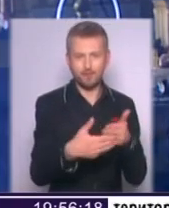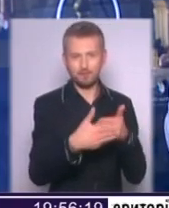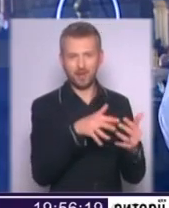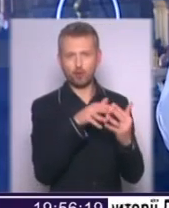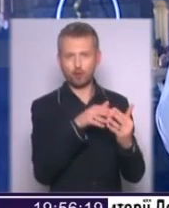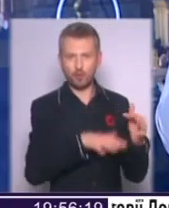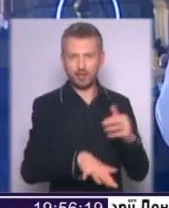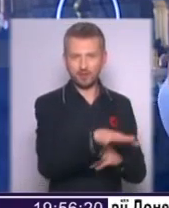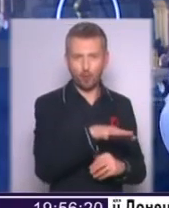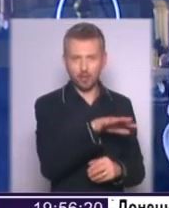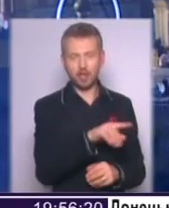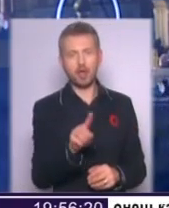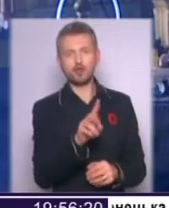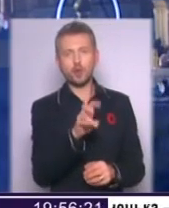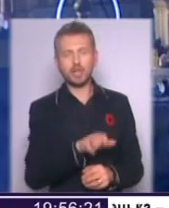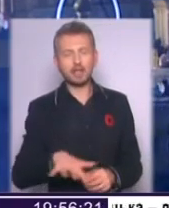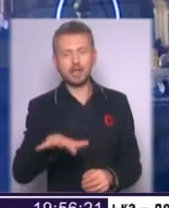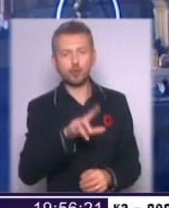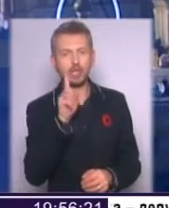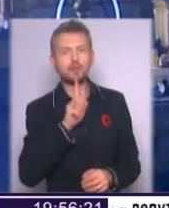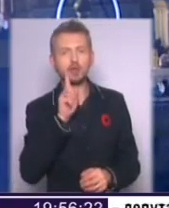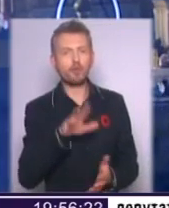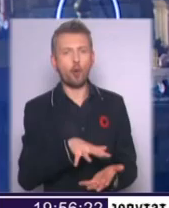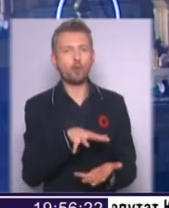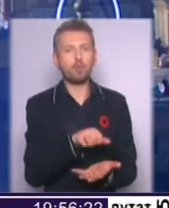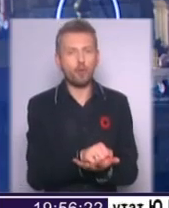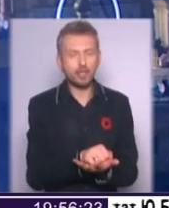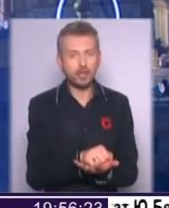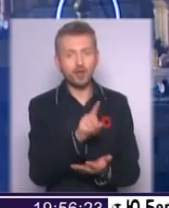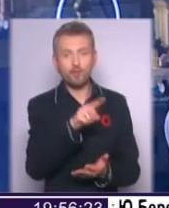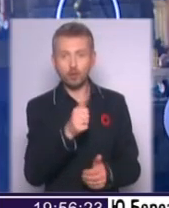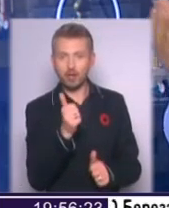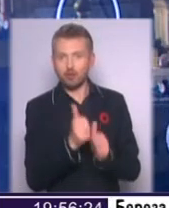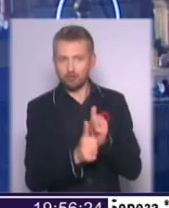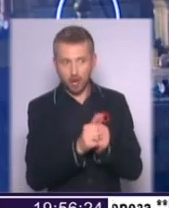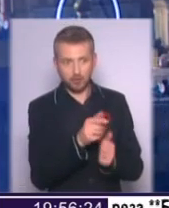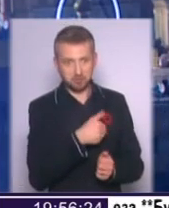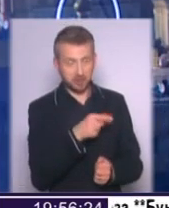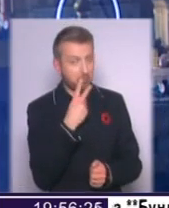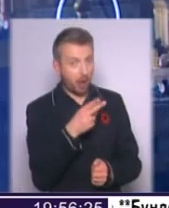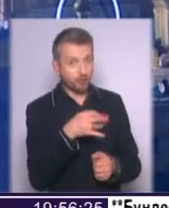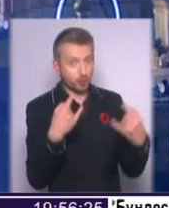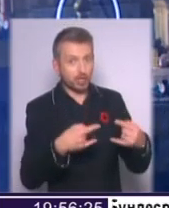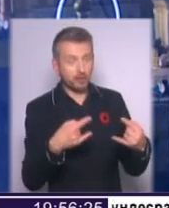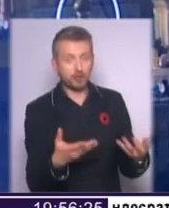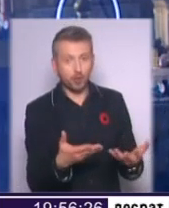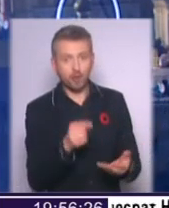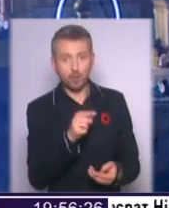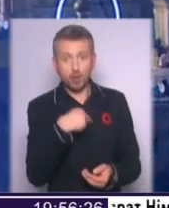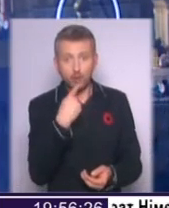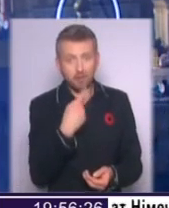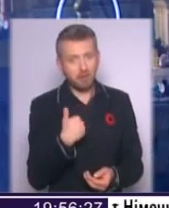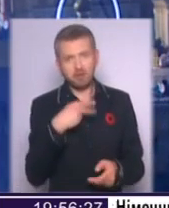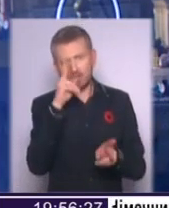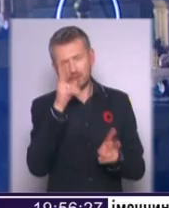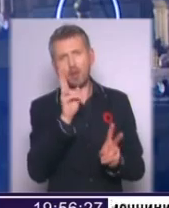зоні, що на території тимчасово окупованій, вони часто густо, і ми це бачимо по телебаченню, вони говорять, а я не знаю,